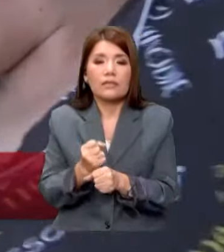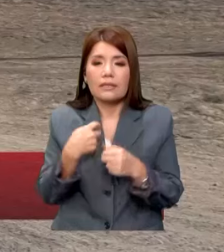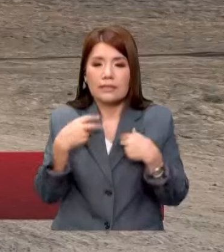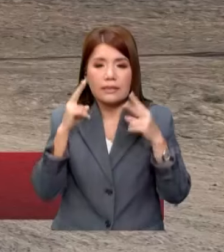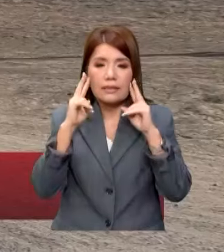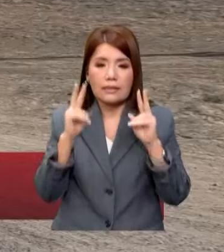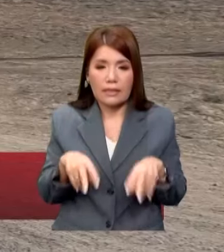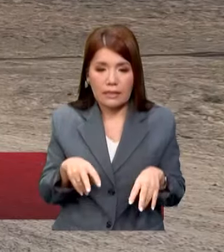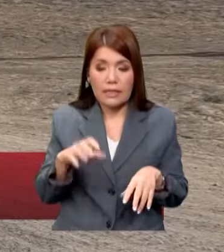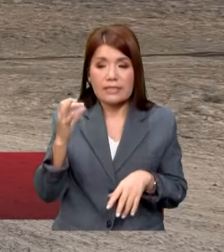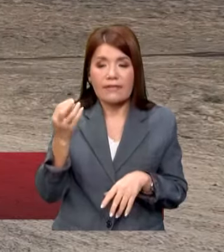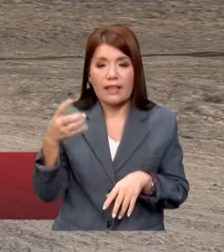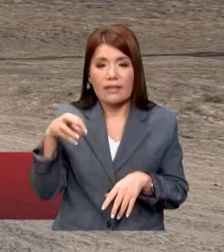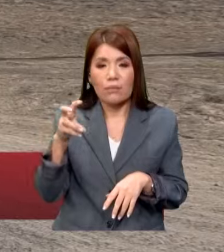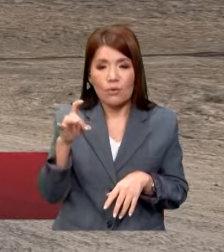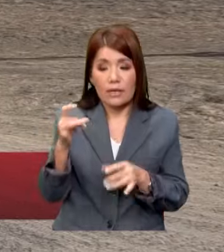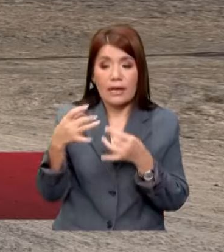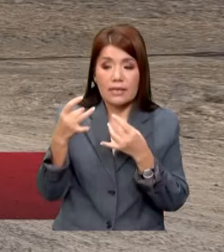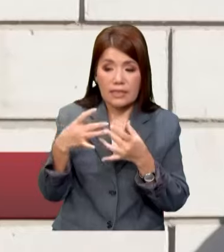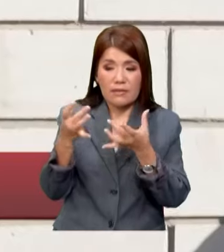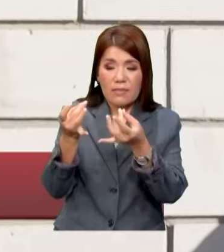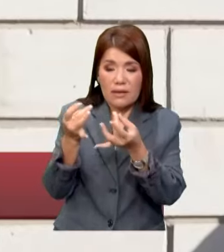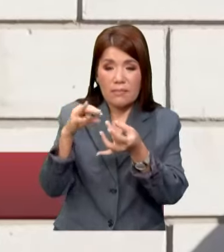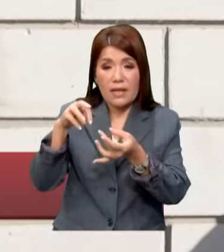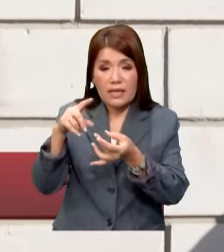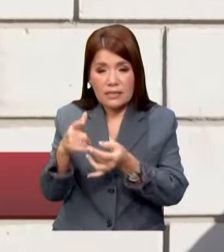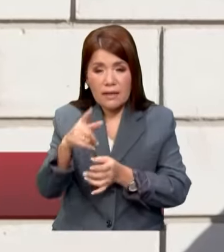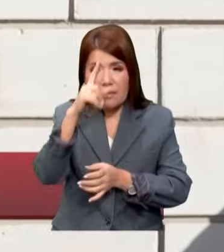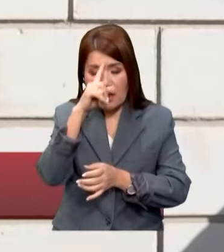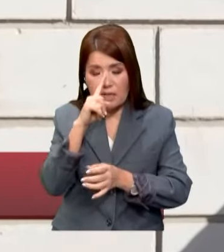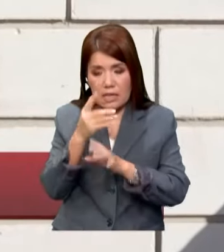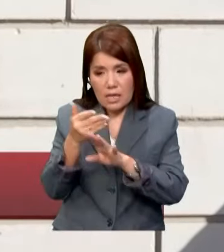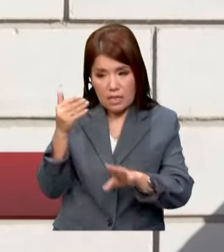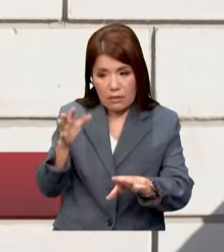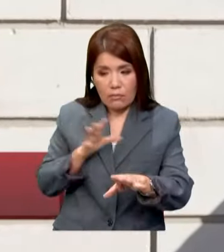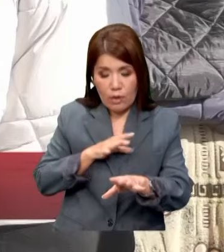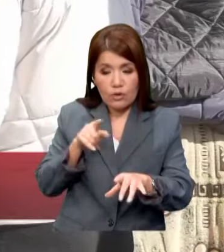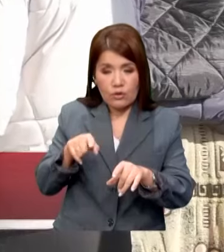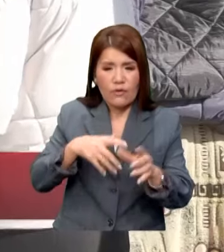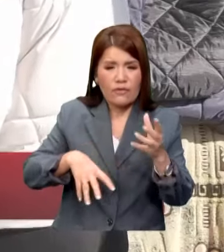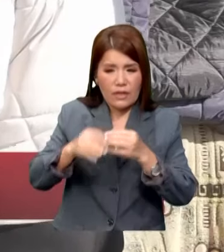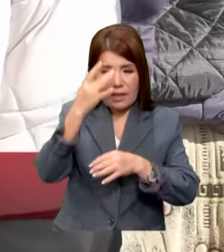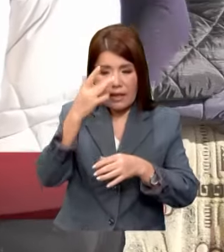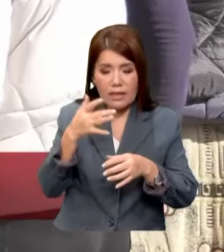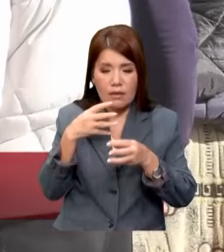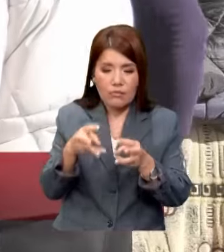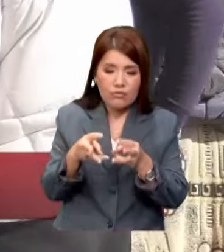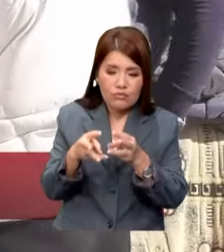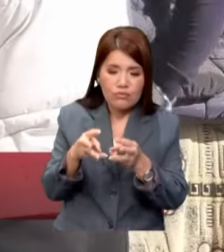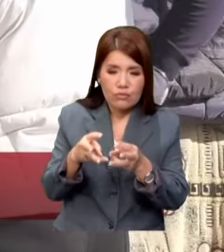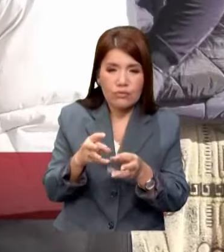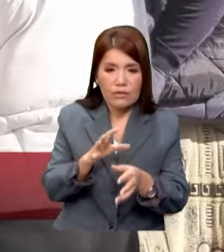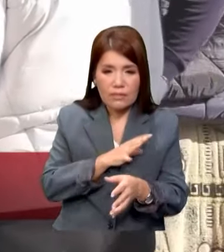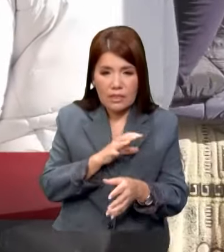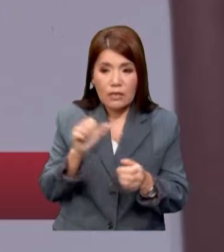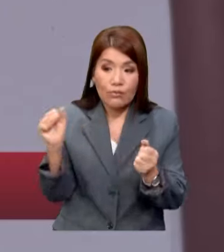знаю. Светлана Мулина рассказала, что плесень появилась около месяца назад, несмотря на то, что все лето в доме топилась печь, ее